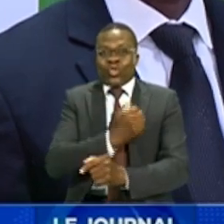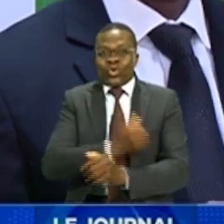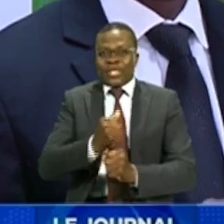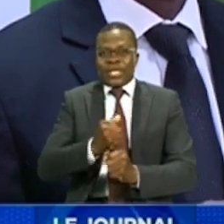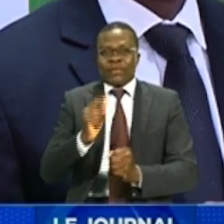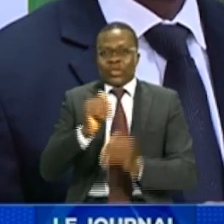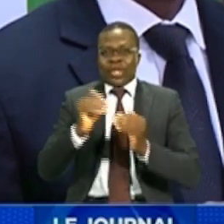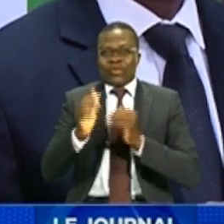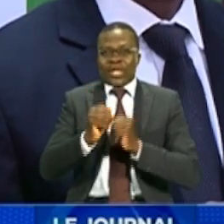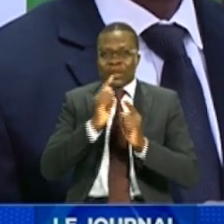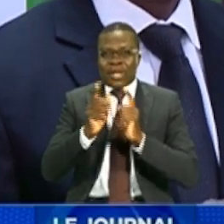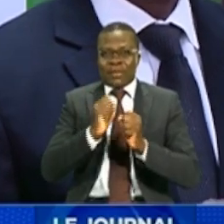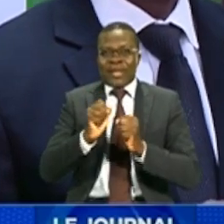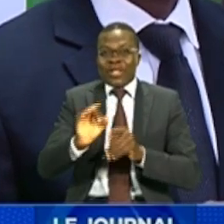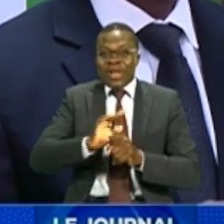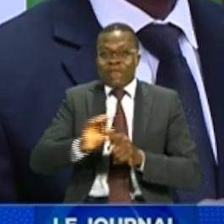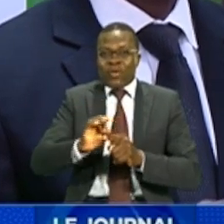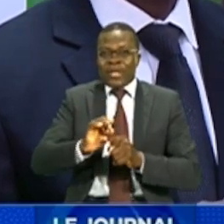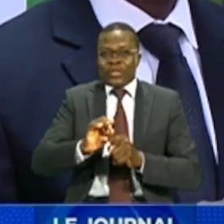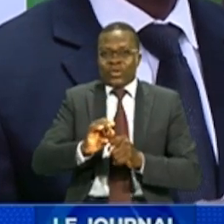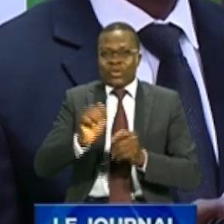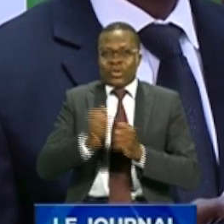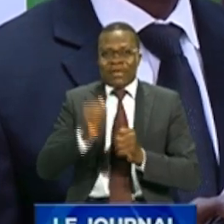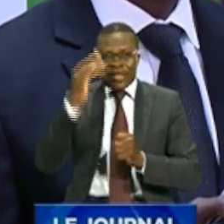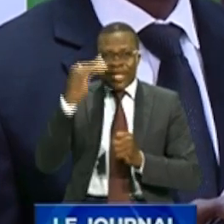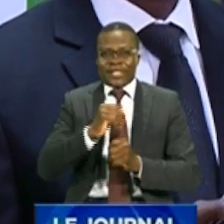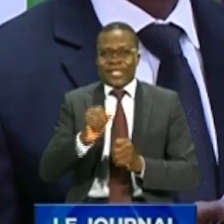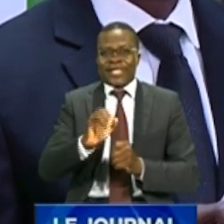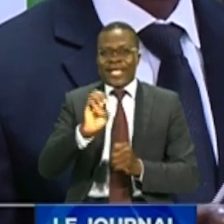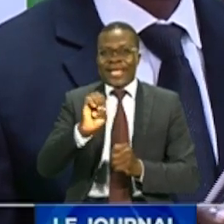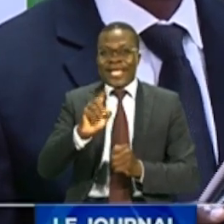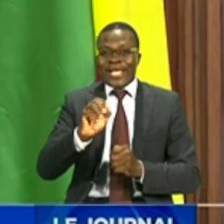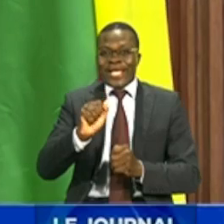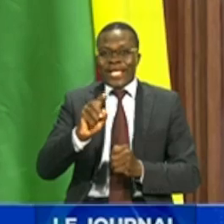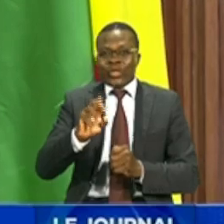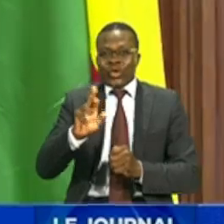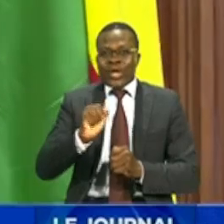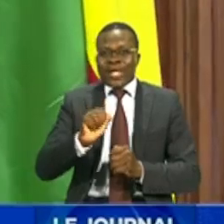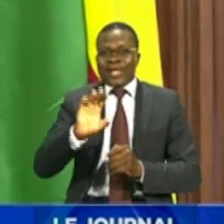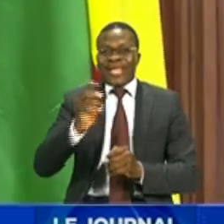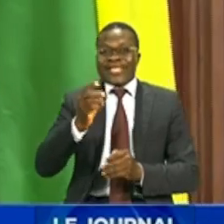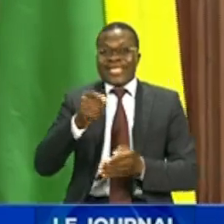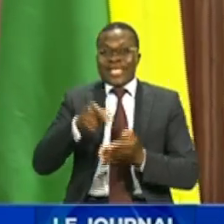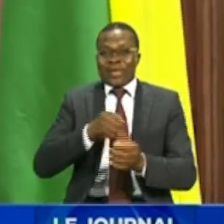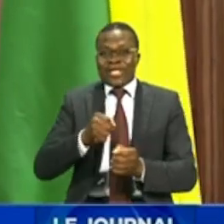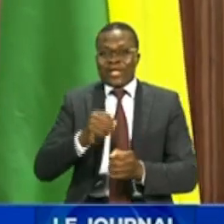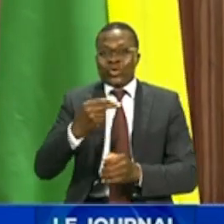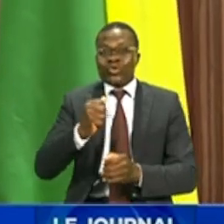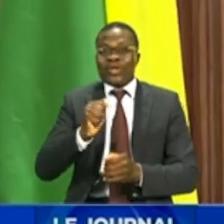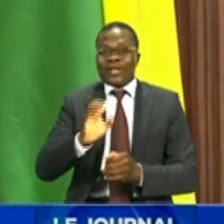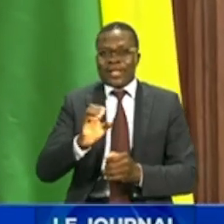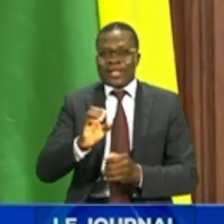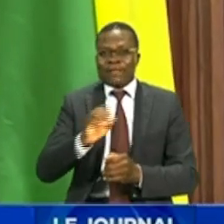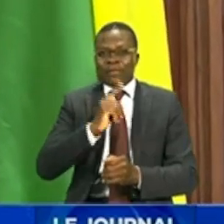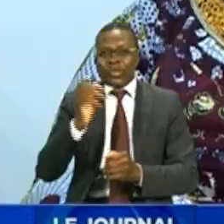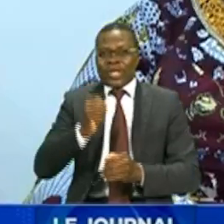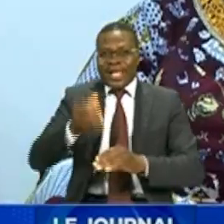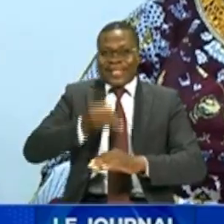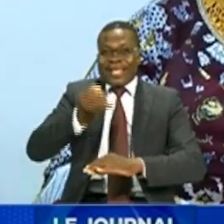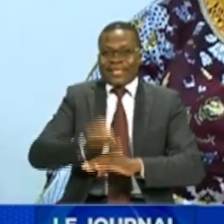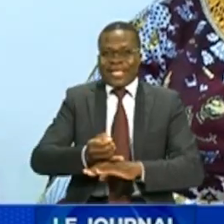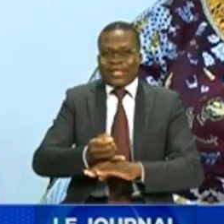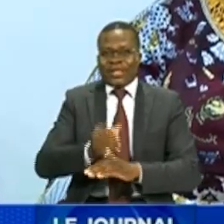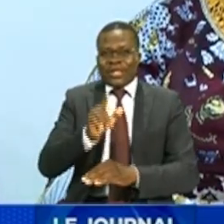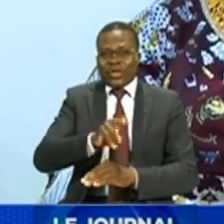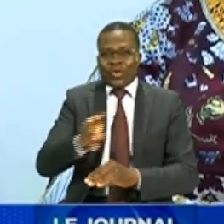Nous avons également parlé de la formation. Avec à sa tête Edouard locaux, la 7e mandature de la RAC a été installée